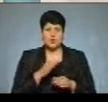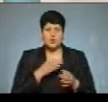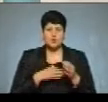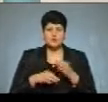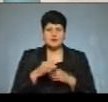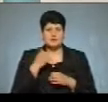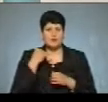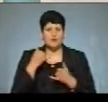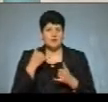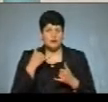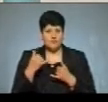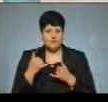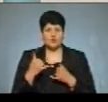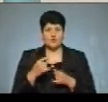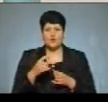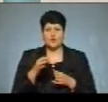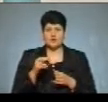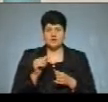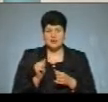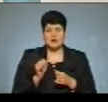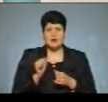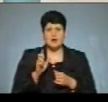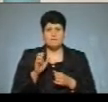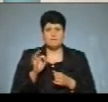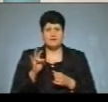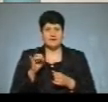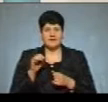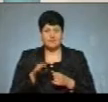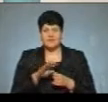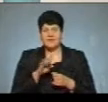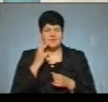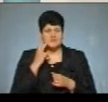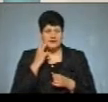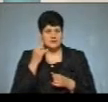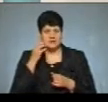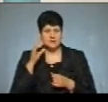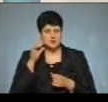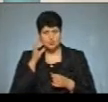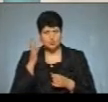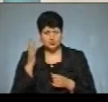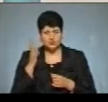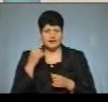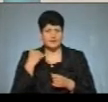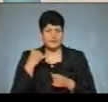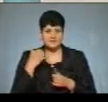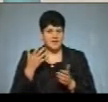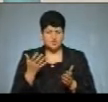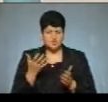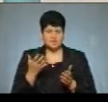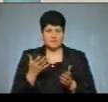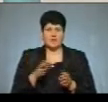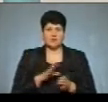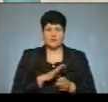консультації по телефону, хоча абонент, який телефонує, не завжди прислуховується до поради або диспетчера.